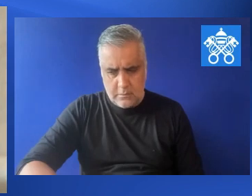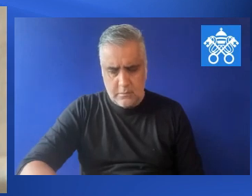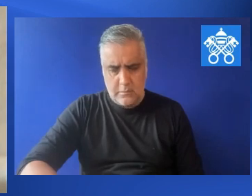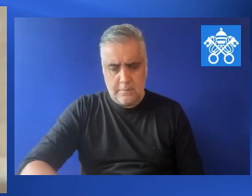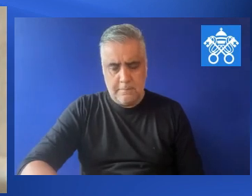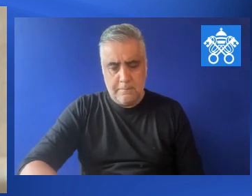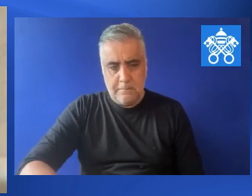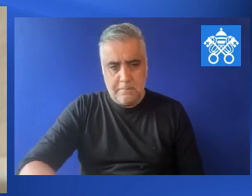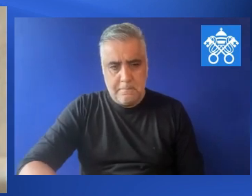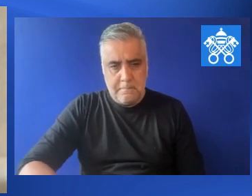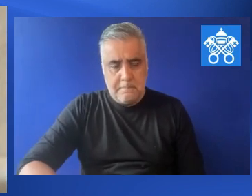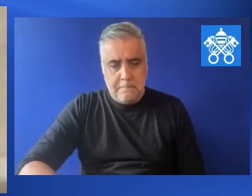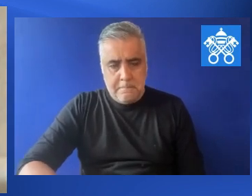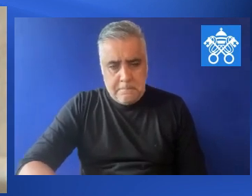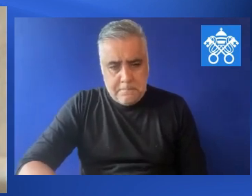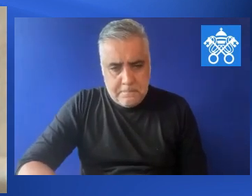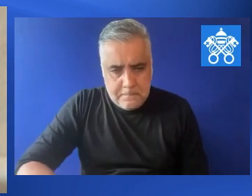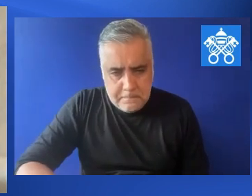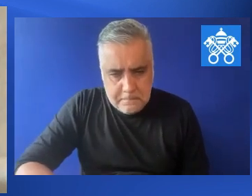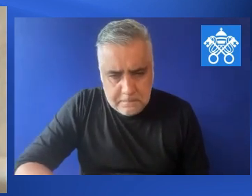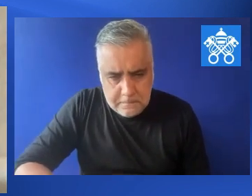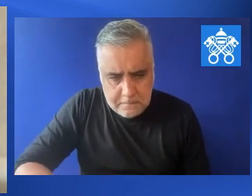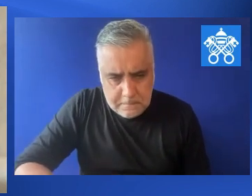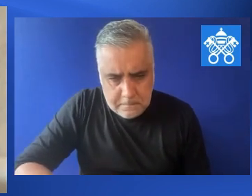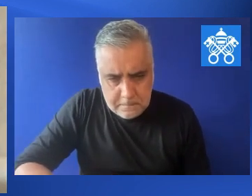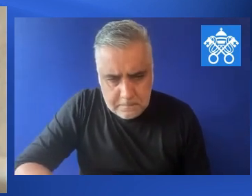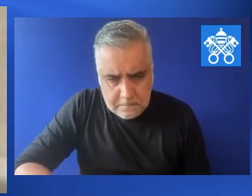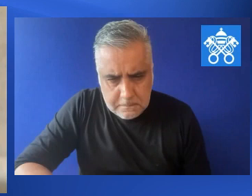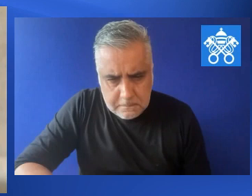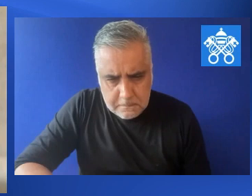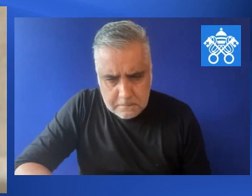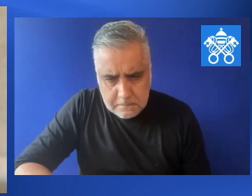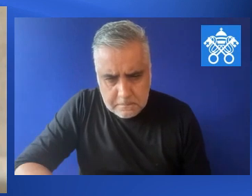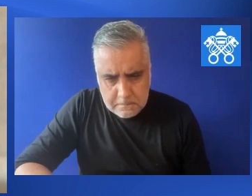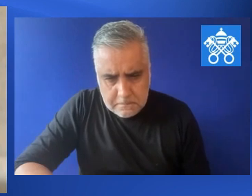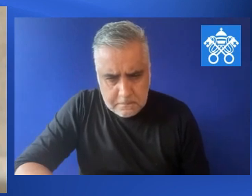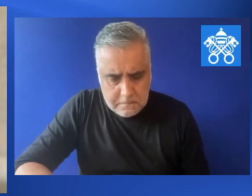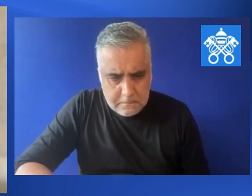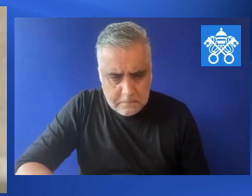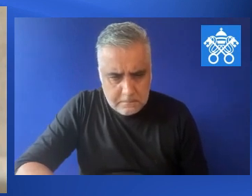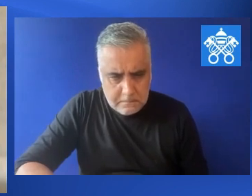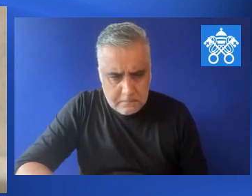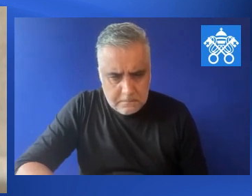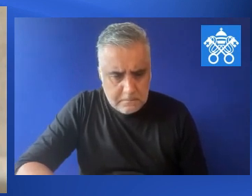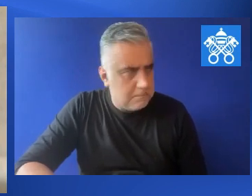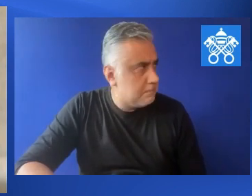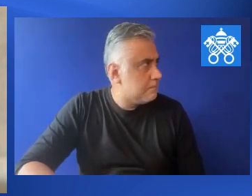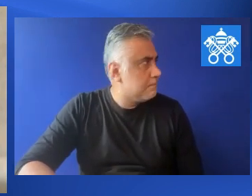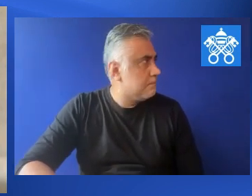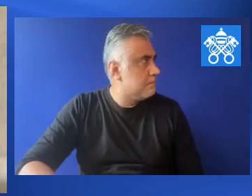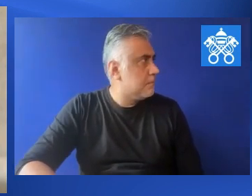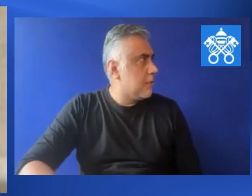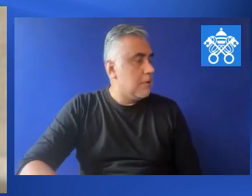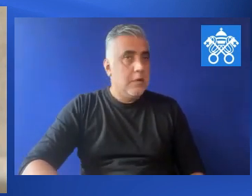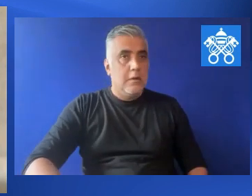eigenen Glauben zu vertiefen und ihrem Beispiel folgend überall das Evangelium zu verkünden, mit